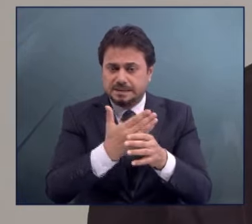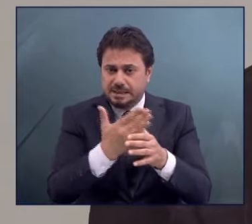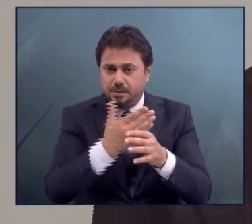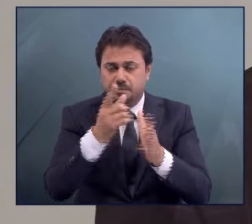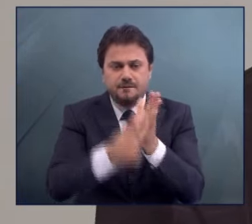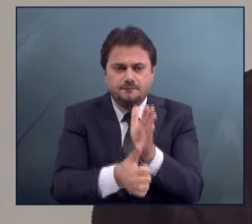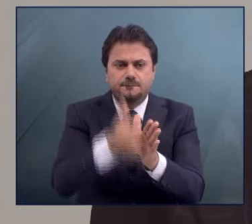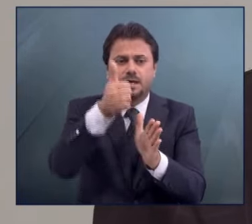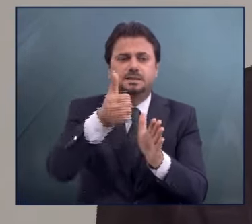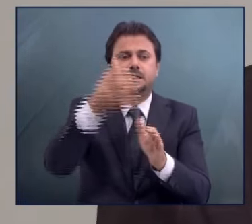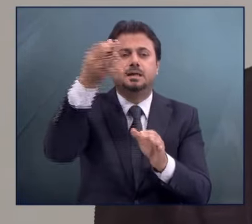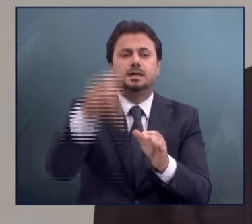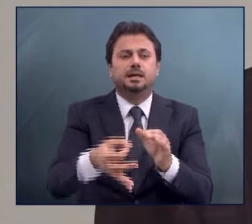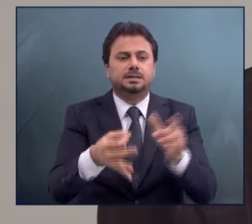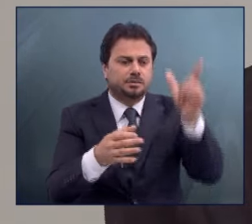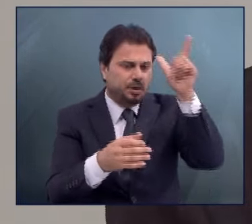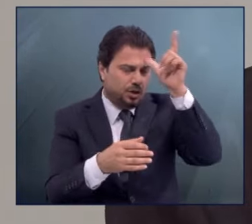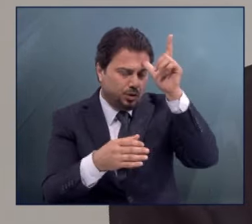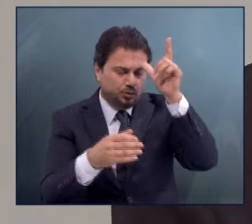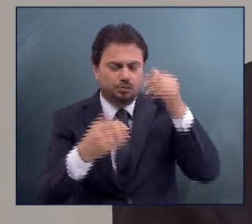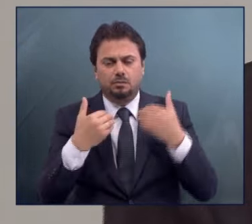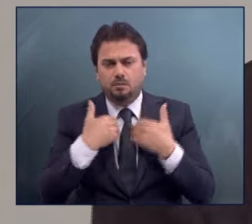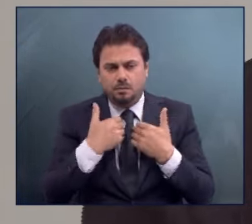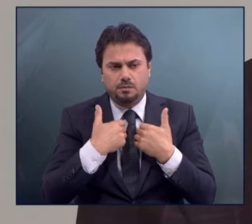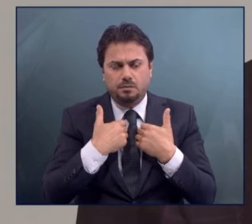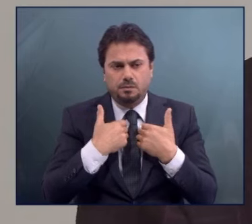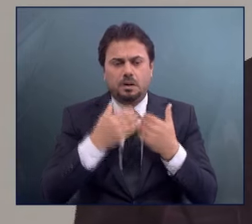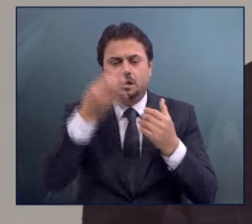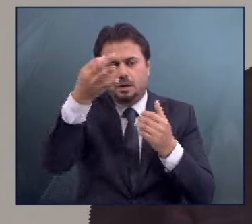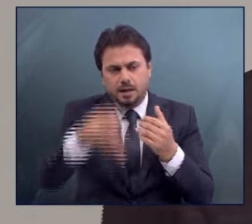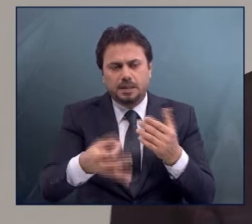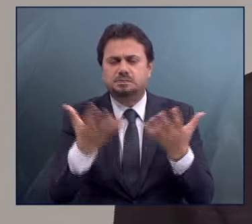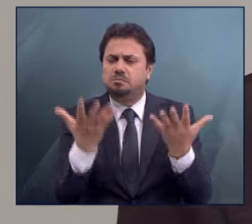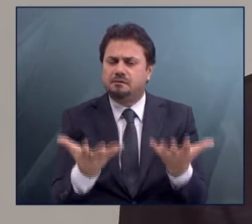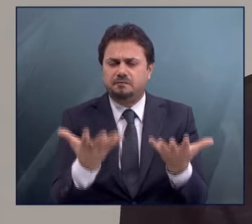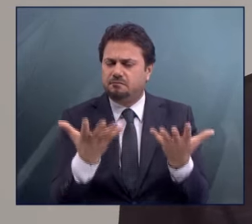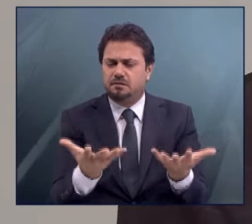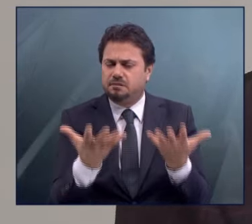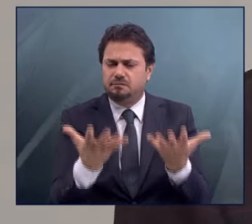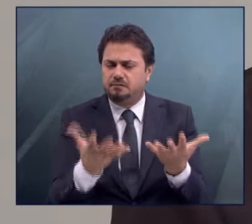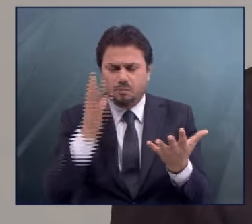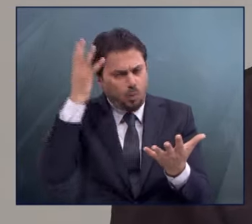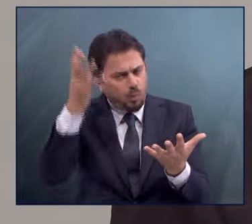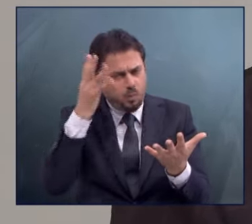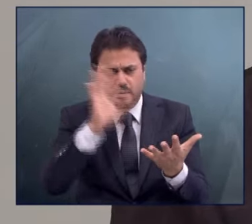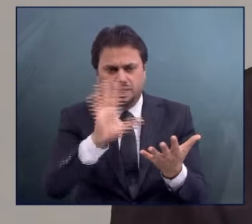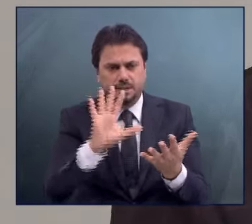الفوز على الاردن وباريحيه، يعني هذا توقعي.